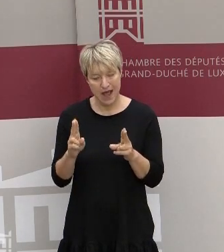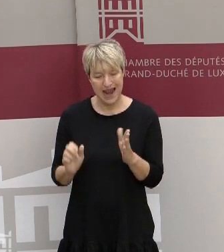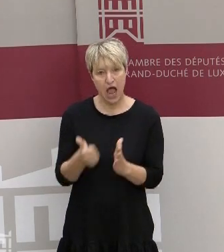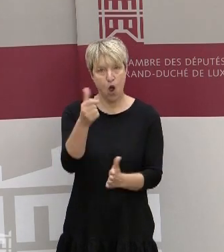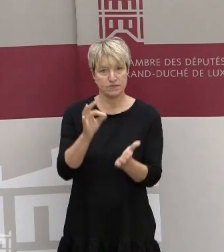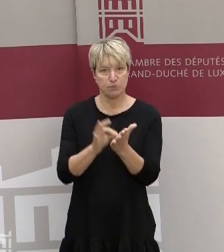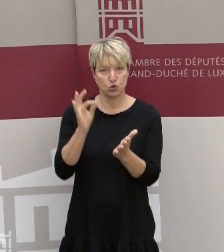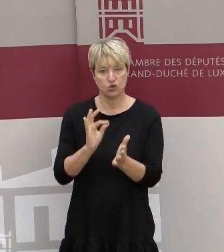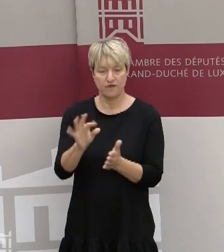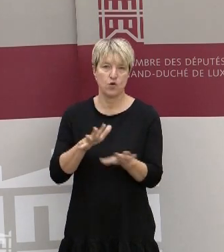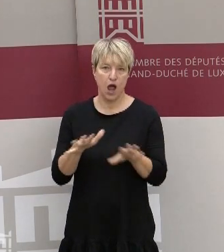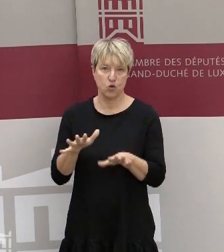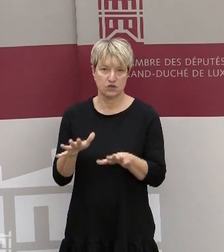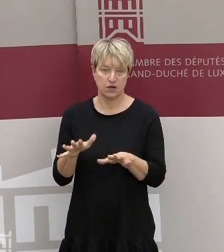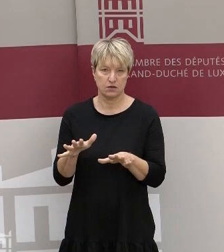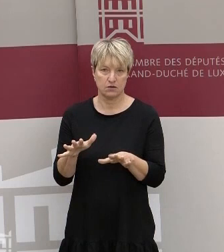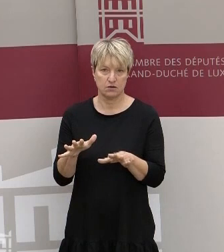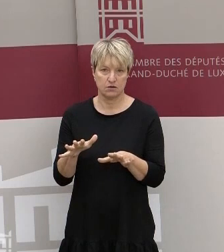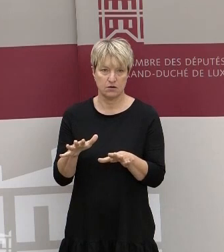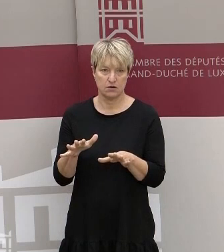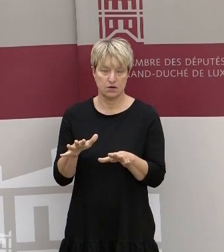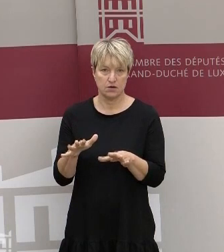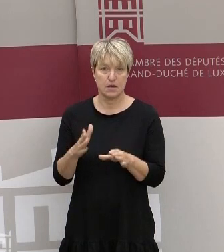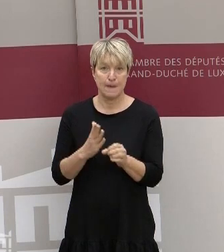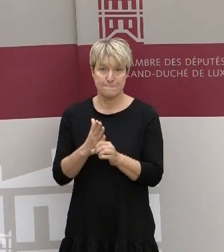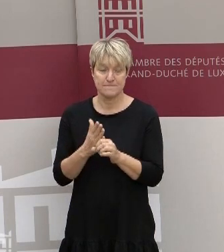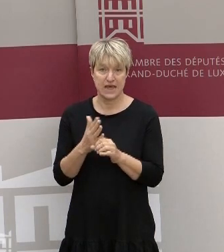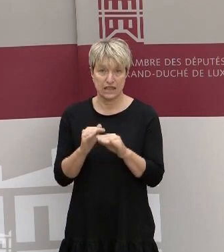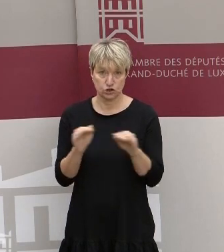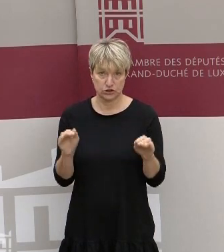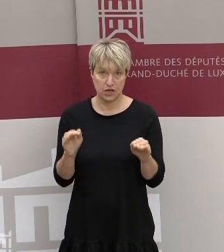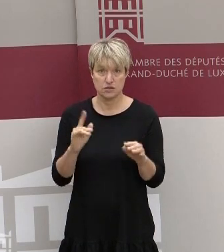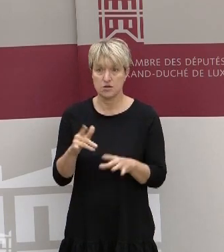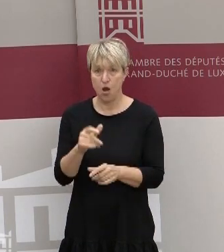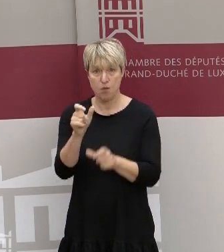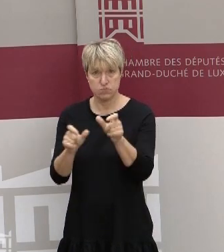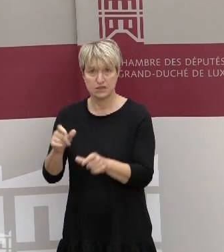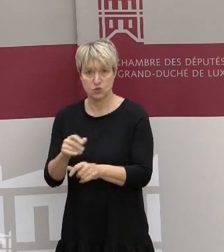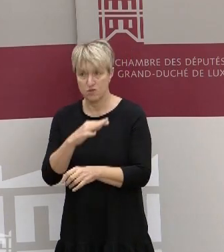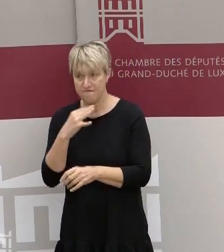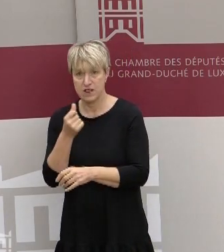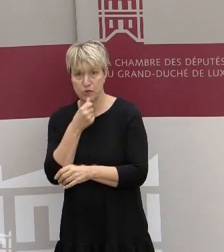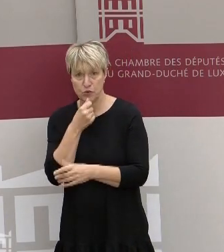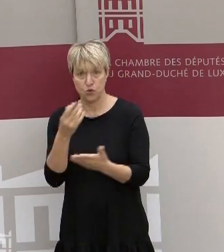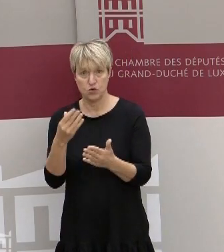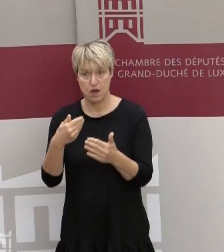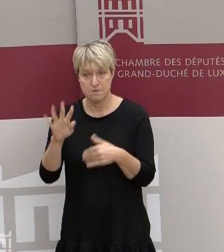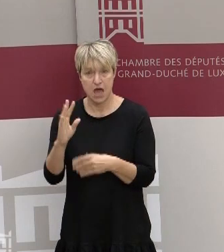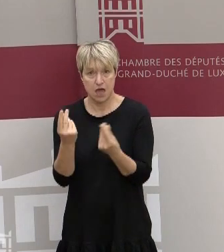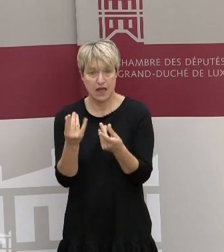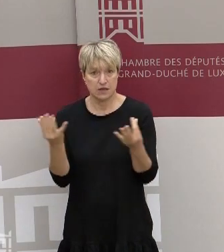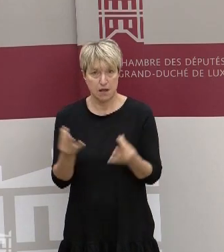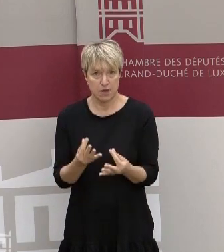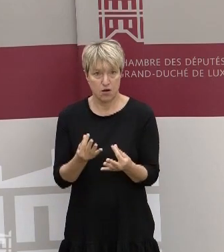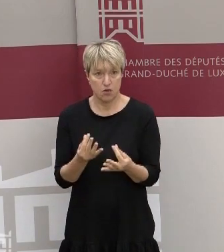von der Mittelschicht, darin noch viele junge Menschen, die durch die Wohnungskrise immer mehr Suchen abbringen müssen, für nach hier im Land leben zu